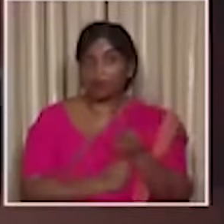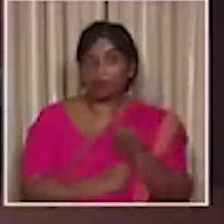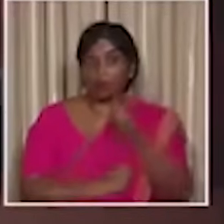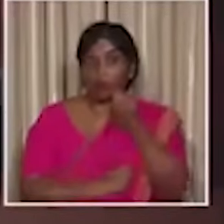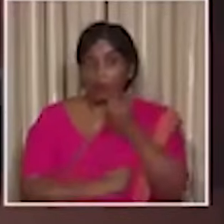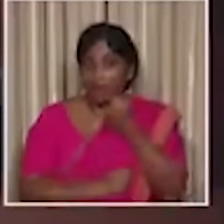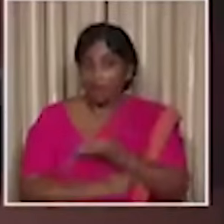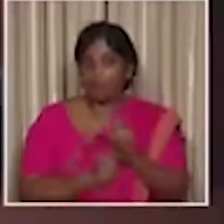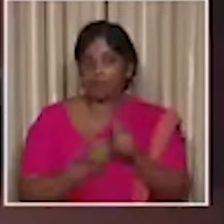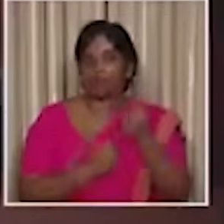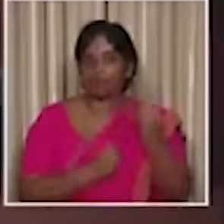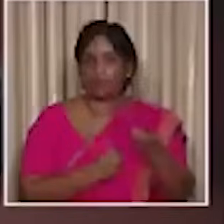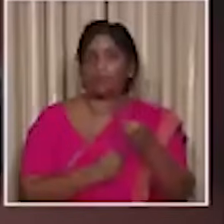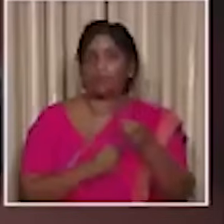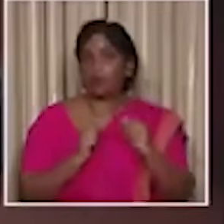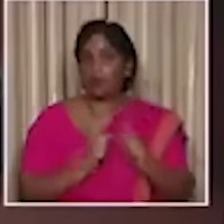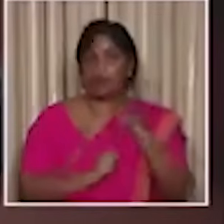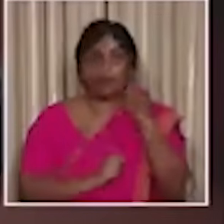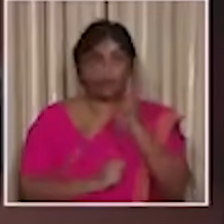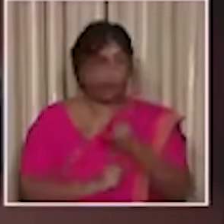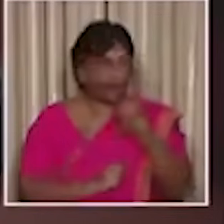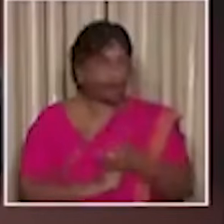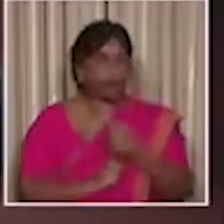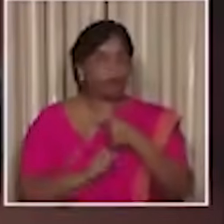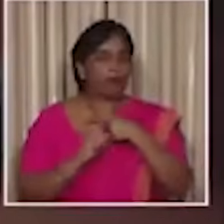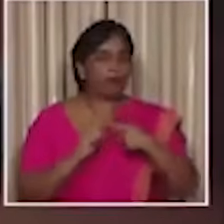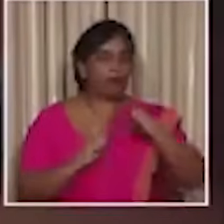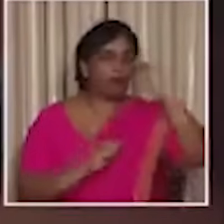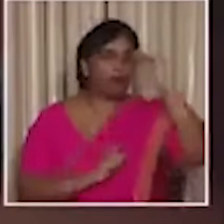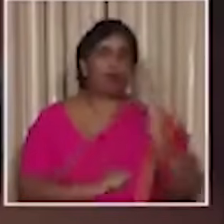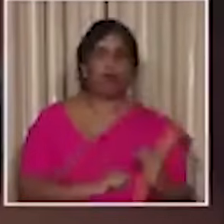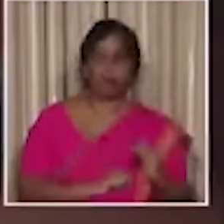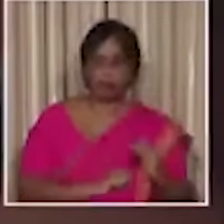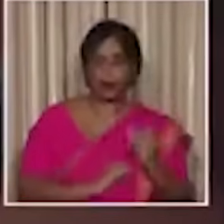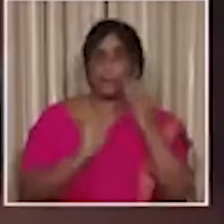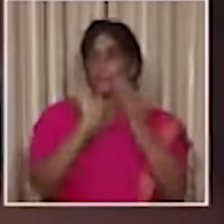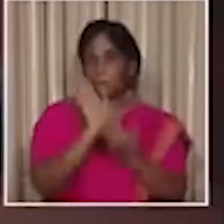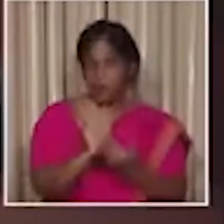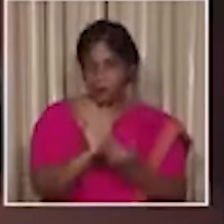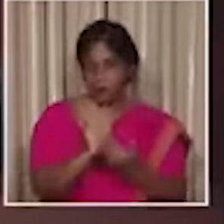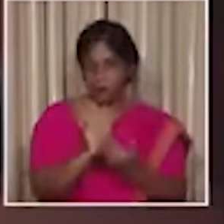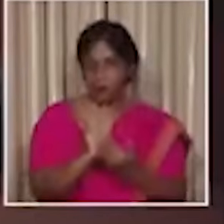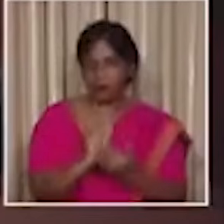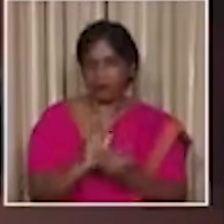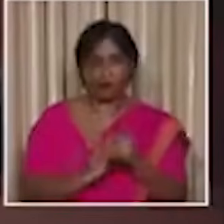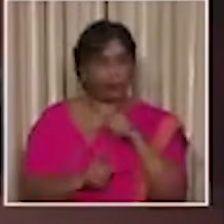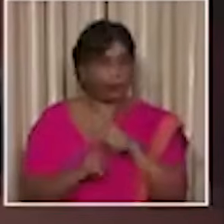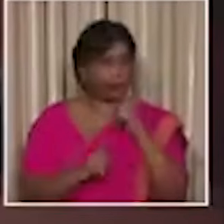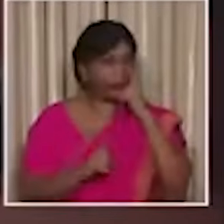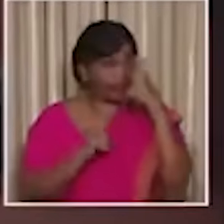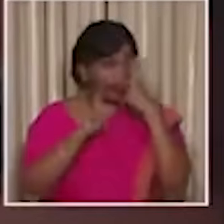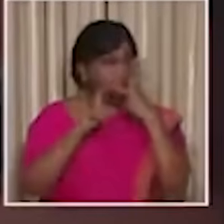ලබා දෙන්නේ. ඒතර මොකද කරන්නේ? මේකේ වටිනාකම හරි අඩකට වඩා අඩුවෙන් තමයි පෙන්වන්නේ. ඒක මේකේ තියෙන දෙවෙනි